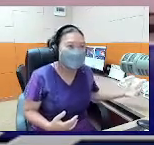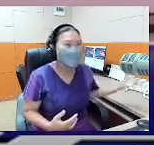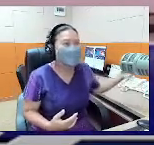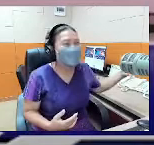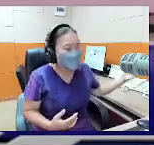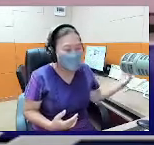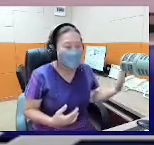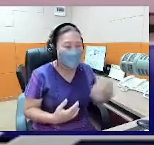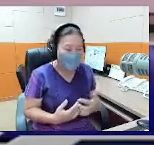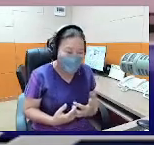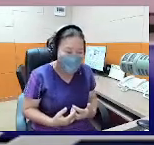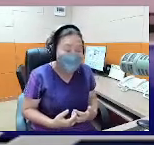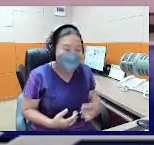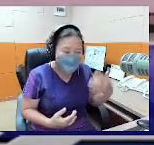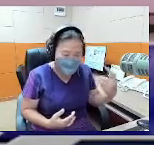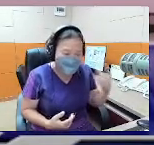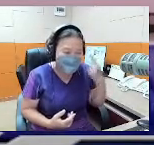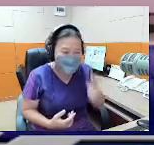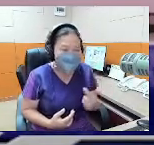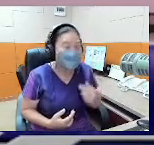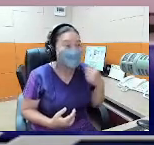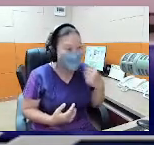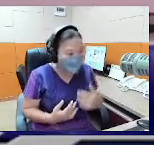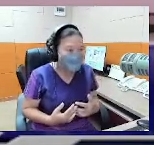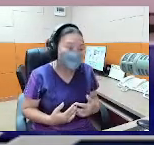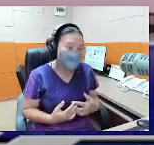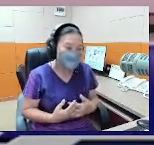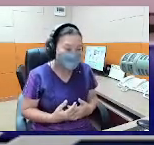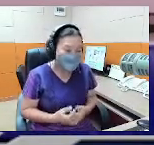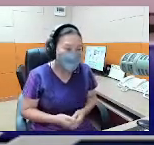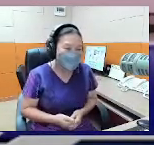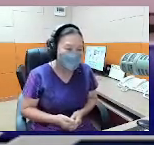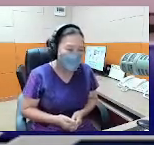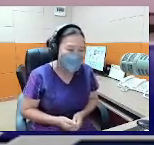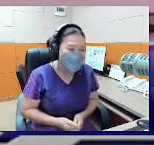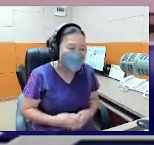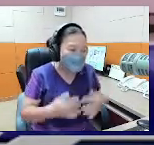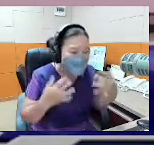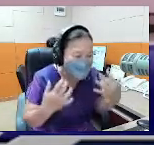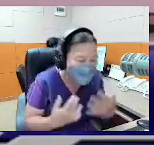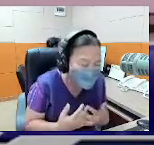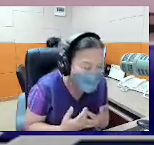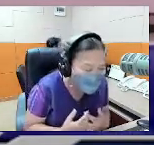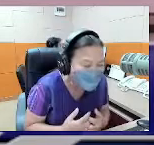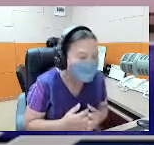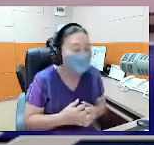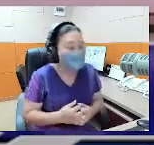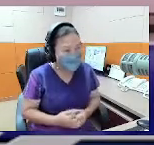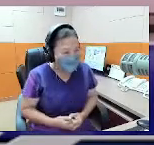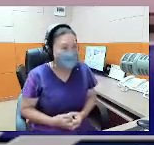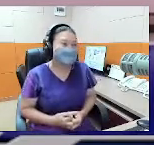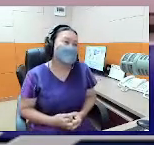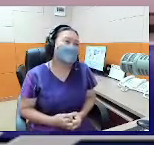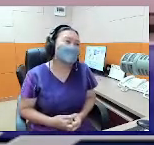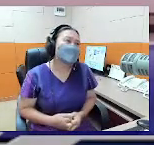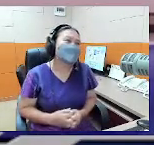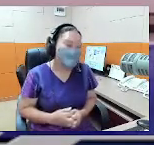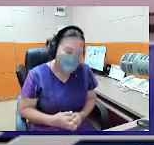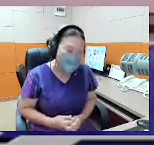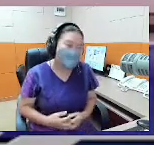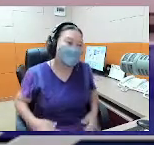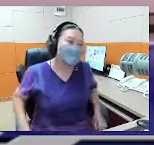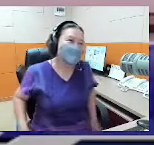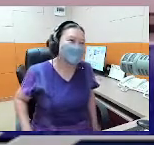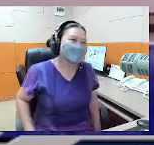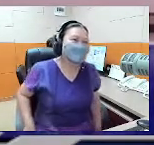ร้านไหนอะไรอย่างไรวันนี้ที่นี่มีเรื่องราวเหล่านี้เกิดขึ้นแล้วนะคะเล่าให้เราฟังถึงหลักสูตรนี้หน่อยสิคะว่ามัน